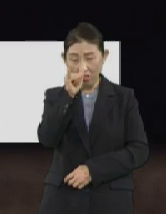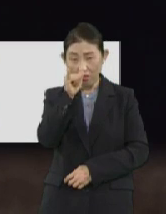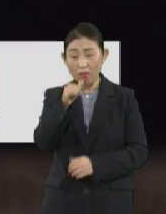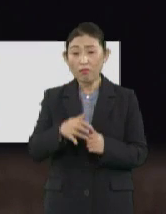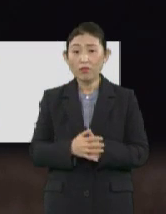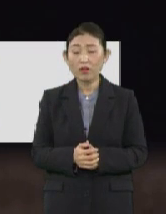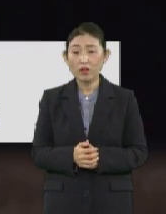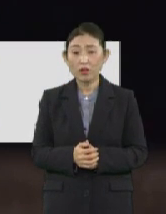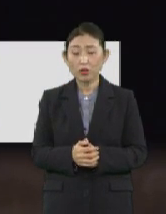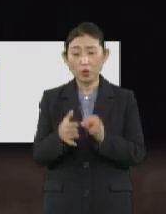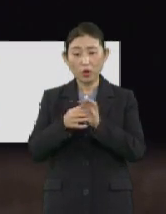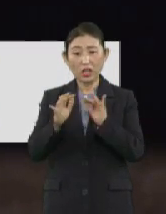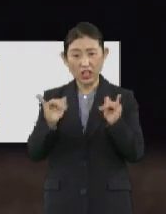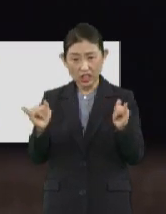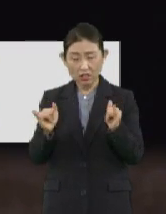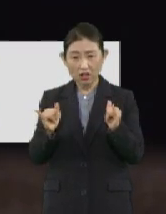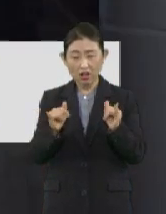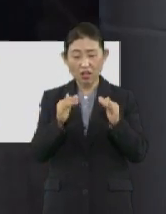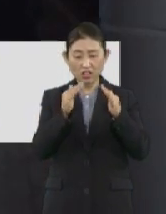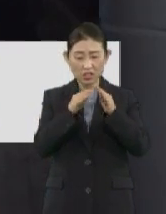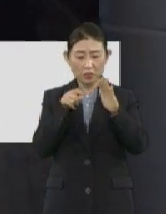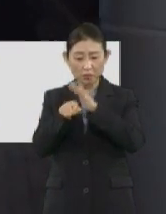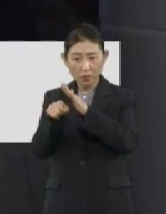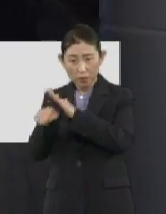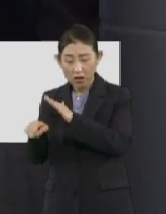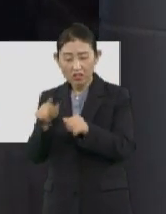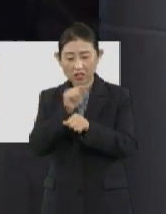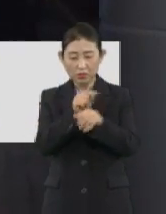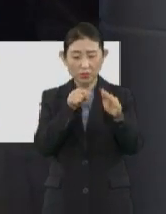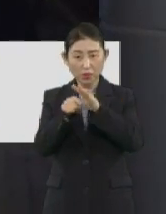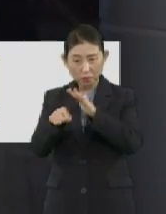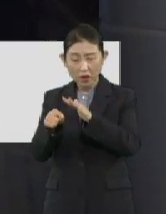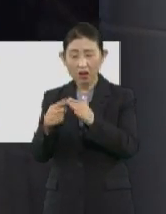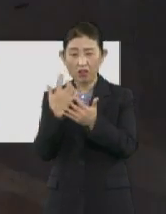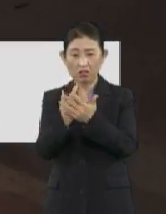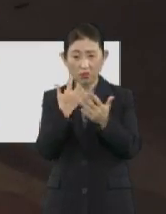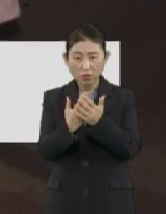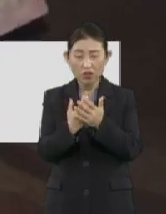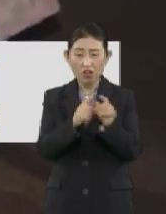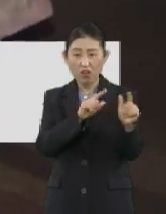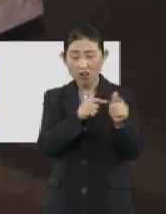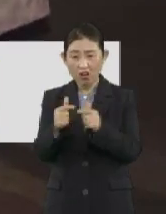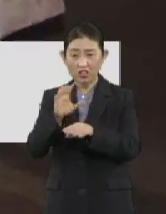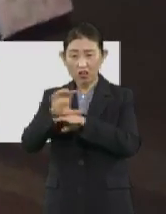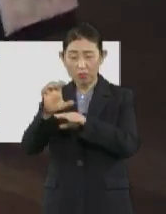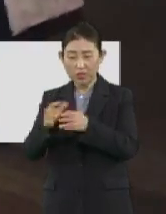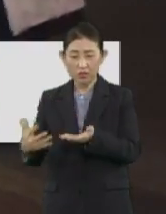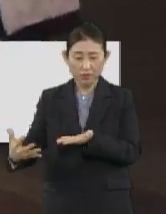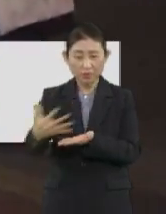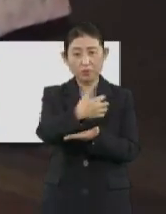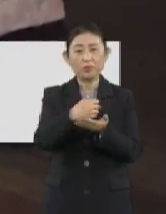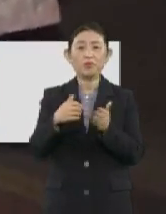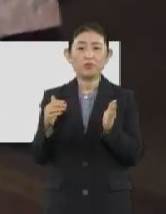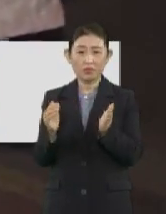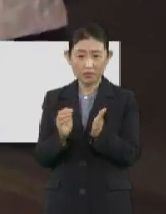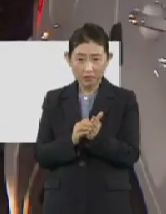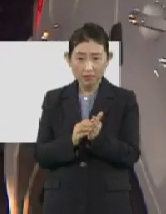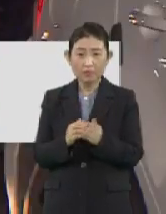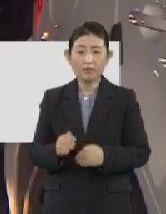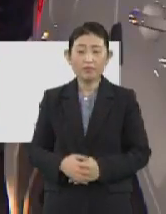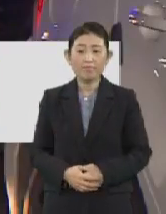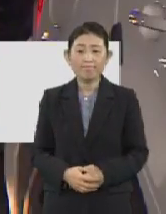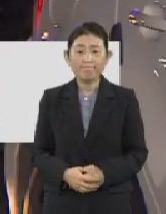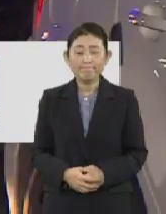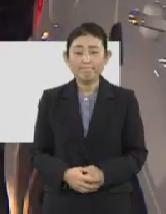업체와 관계자 자택 등을 압수수색해 전광판과 발전기 연결 시공 관련 서류 컴퓨터 기록 등을